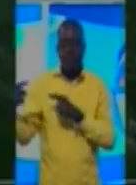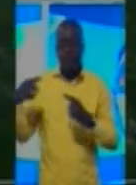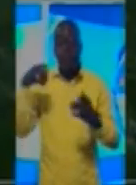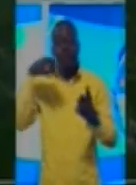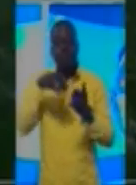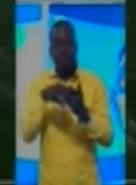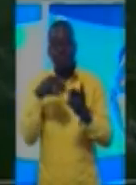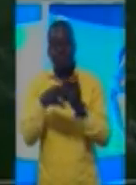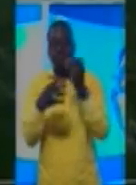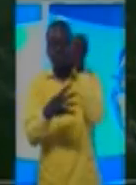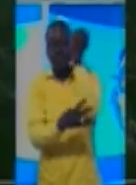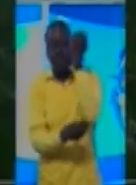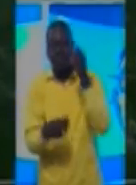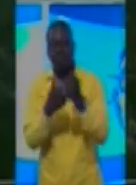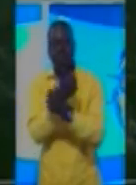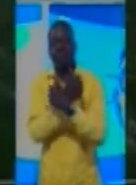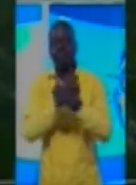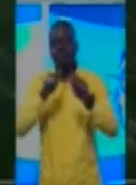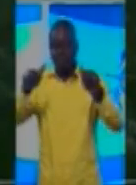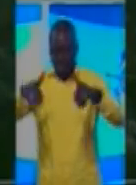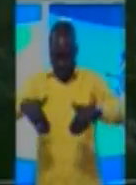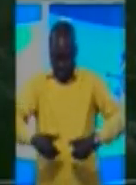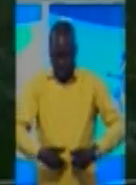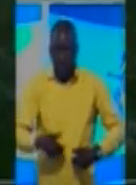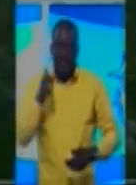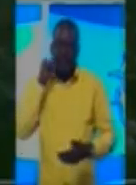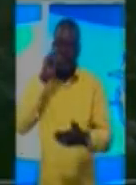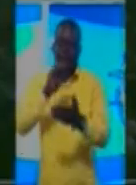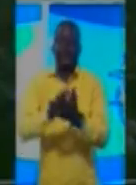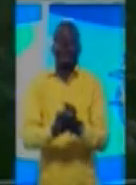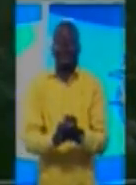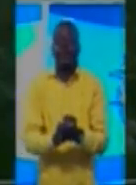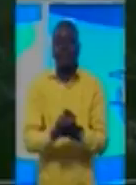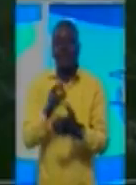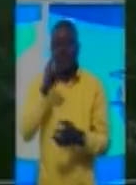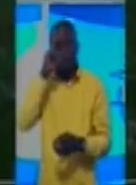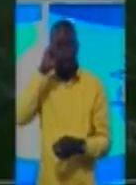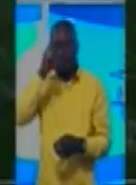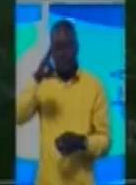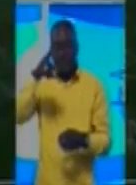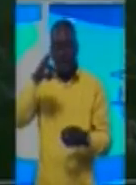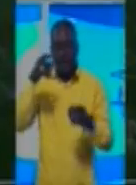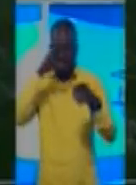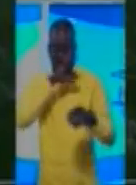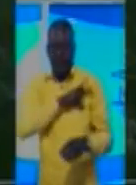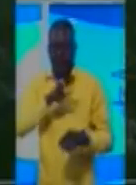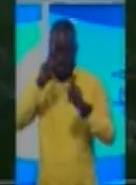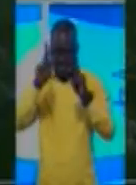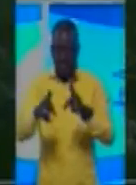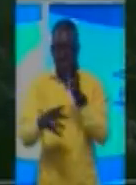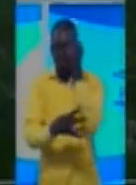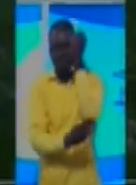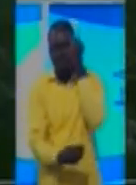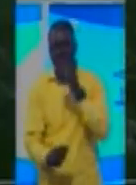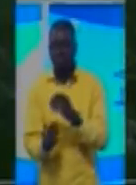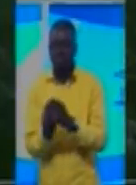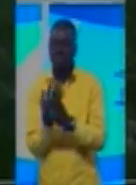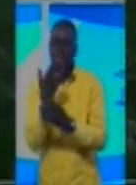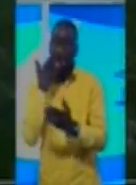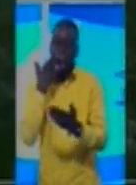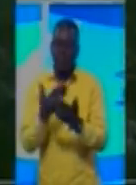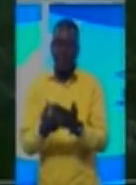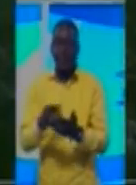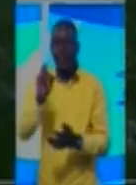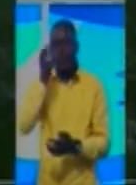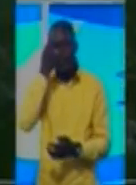chômage, l'autonomisation des jeunes et des femmes, les initiatives en faveur des personnes vulnérables et la promotion de la bonne